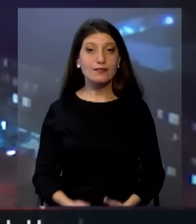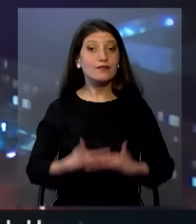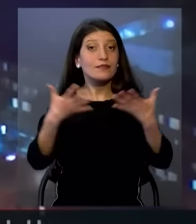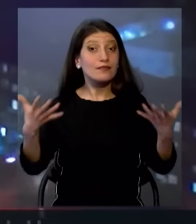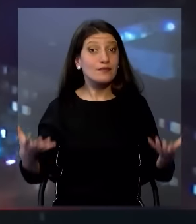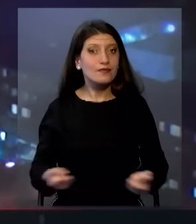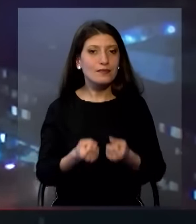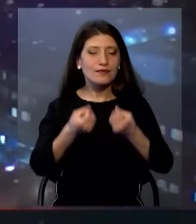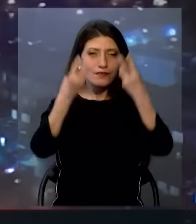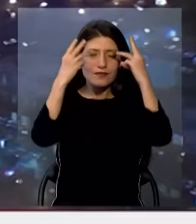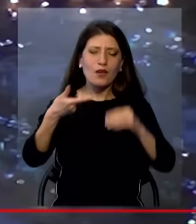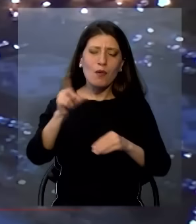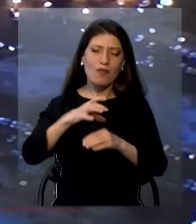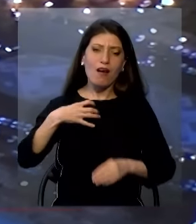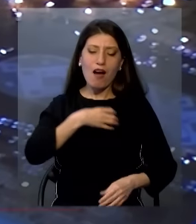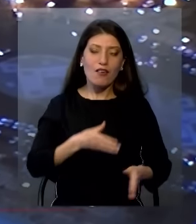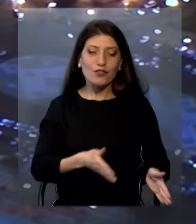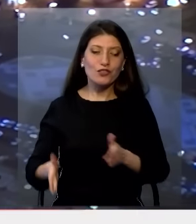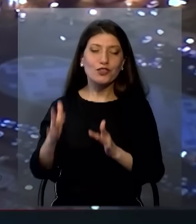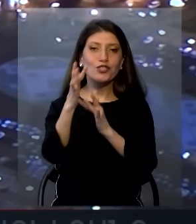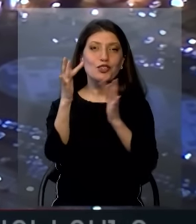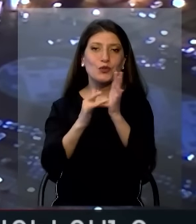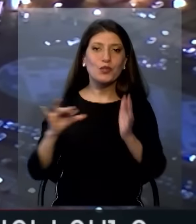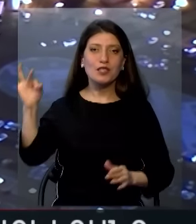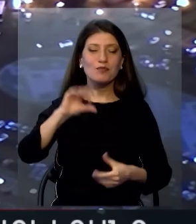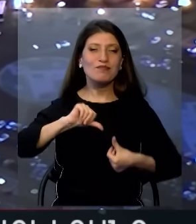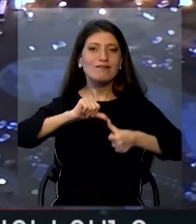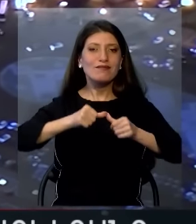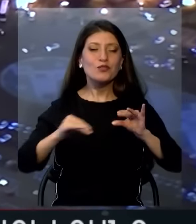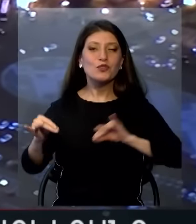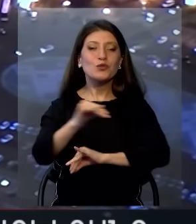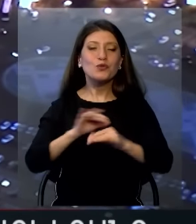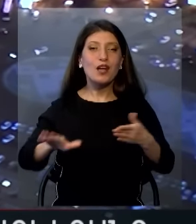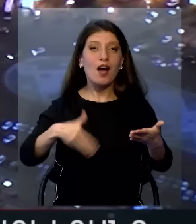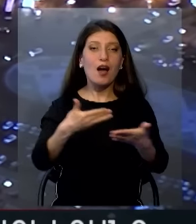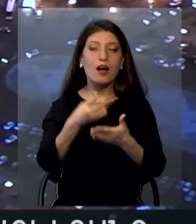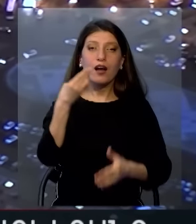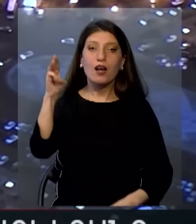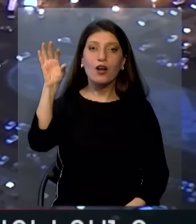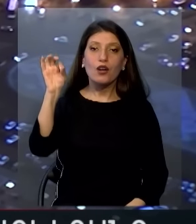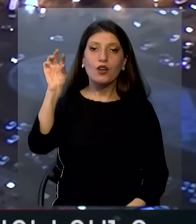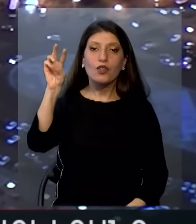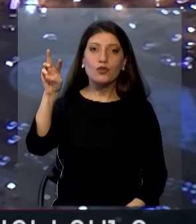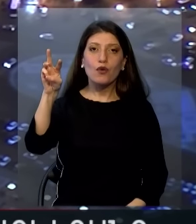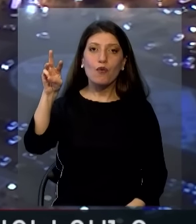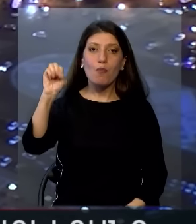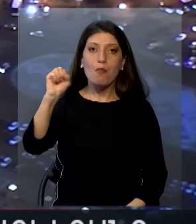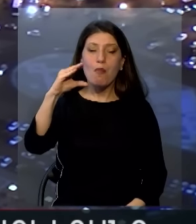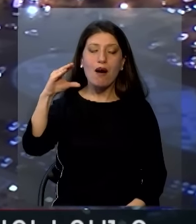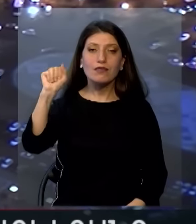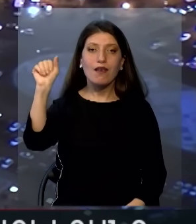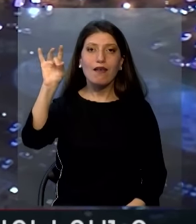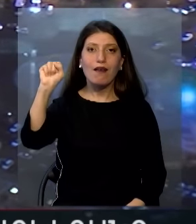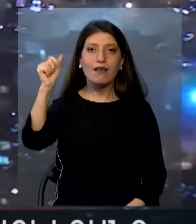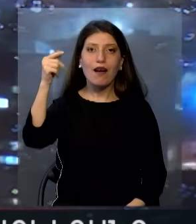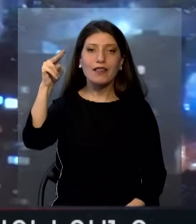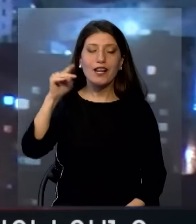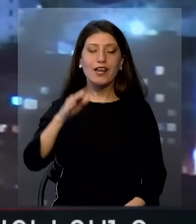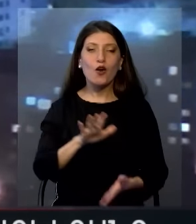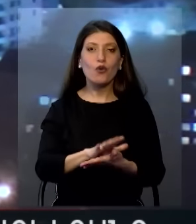Փրկության տանող ամենակարևոր ճանապարհի քրիստոնեության մասին մտերմիկ զրույցի առաջարկում Թովմաս Ուրարակիր Արաքելյանը իր ճանապարհ գրքում,